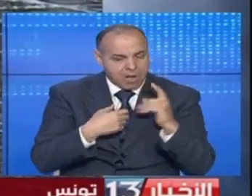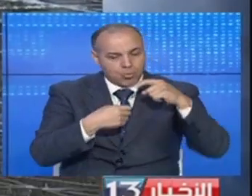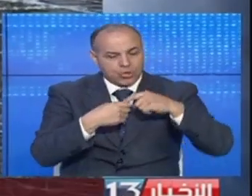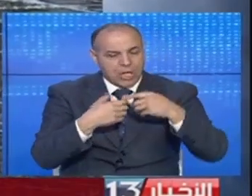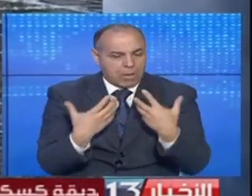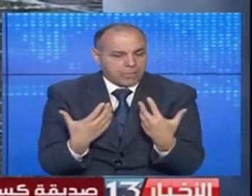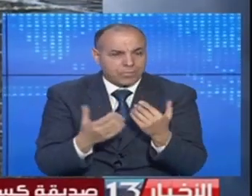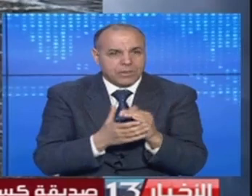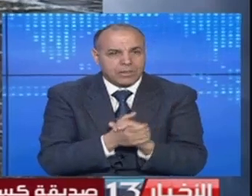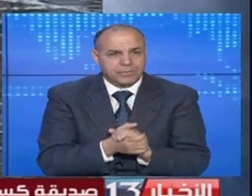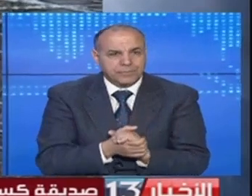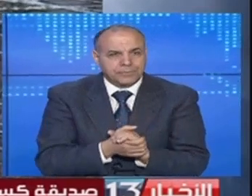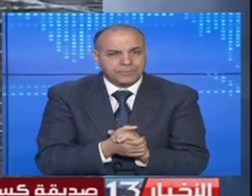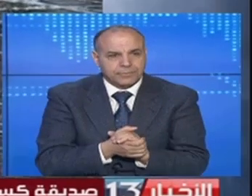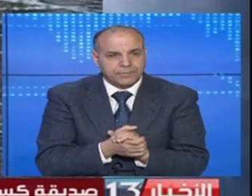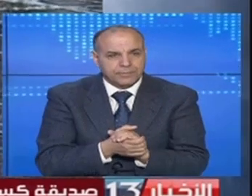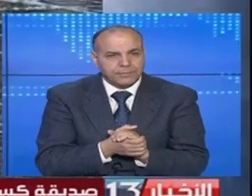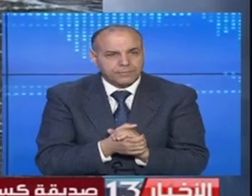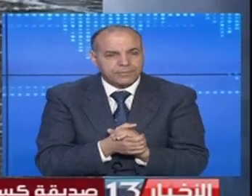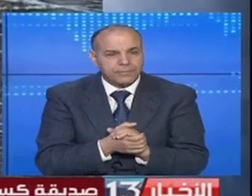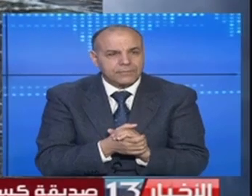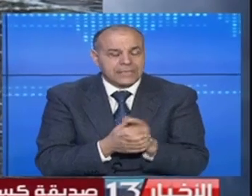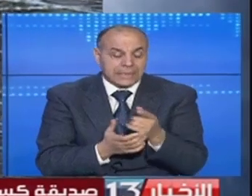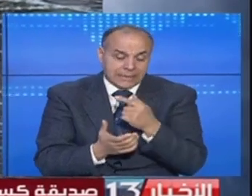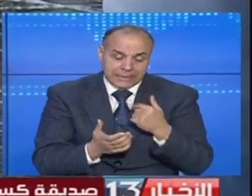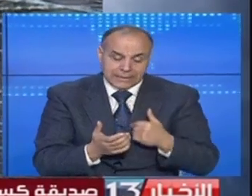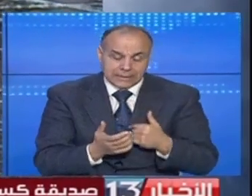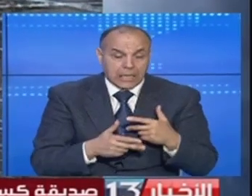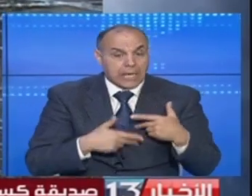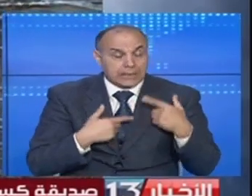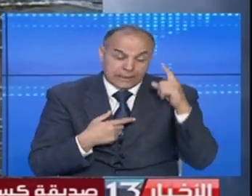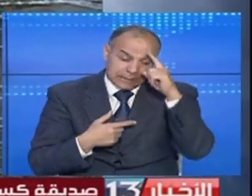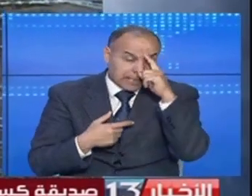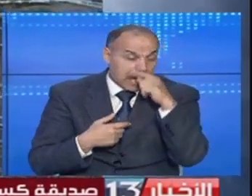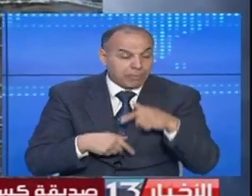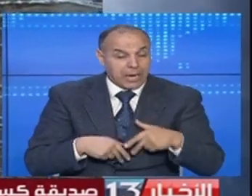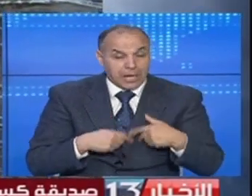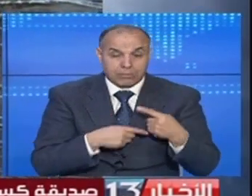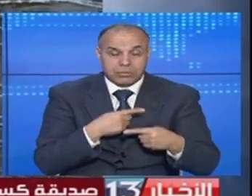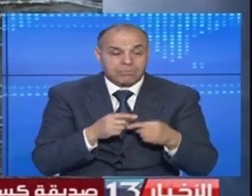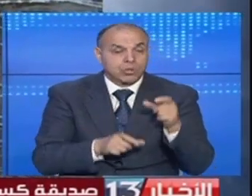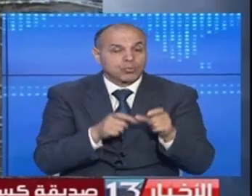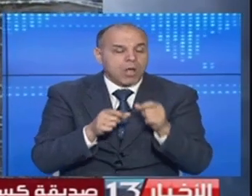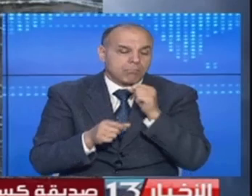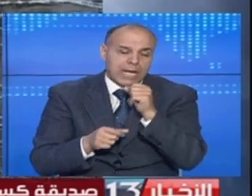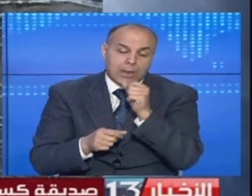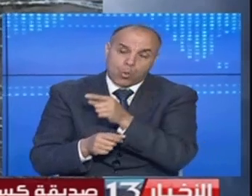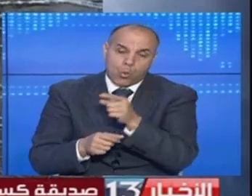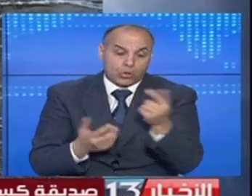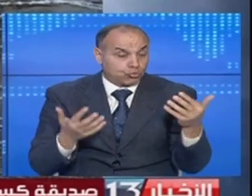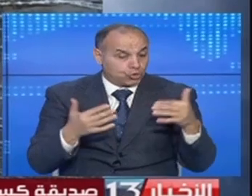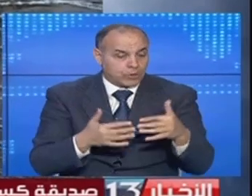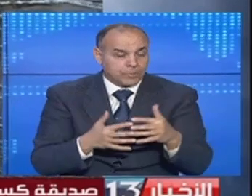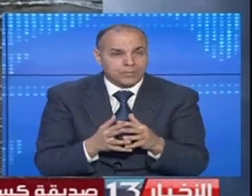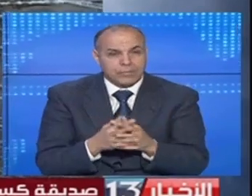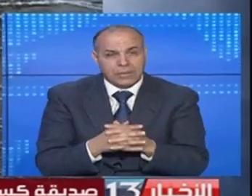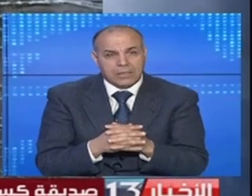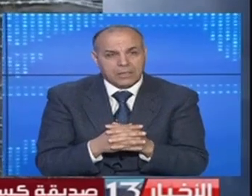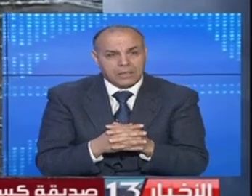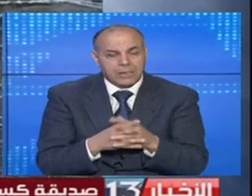عليها للصين اللي اليوم يعيشوا فيه دونك مجموعه من الفنانين اه مع